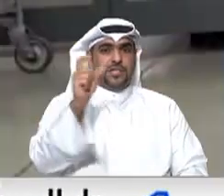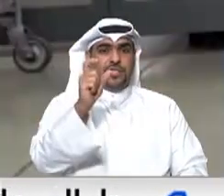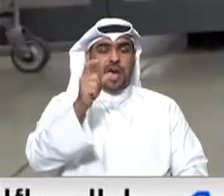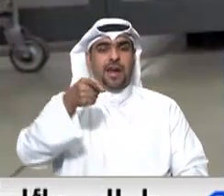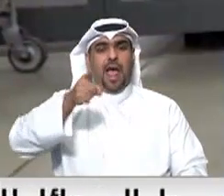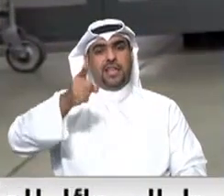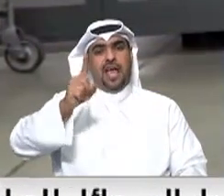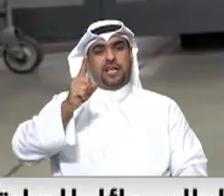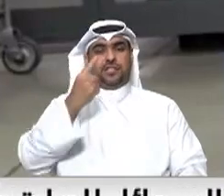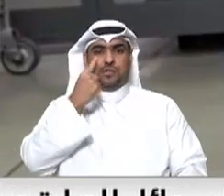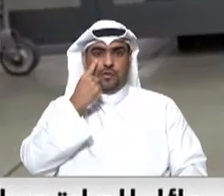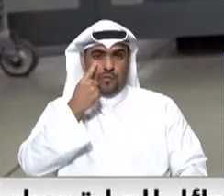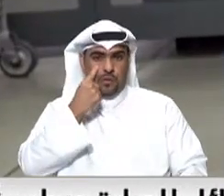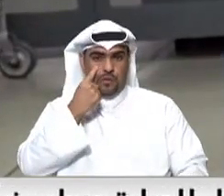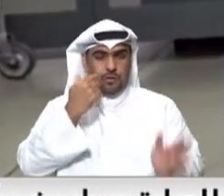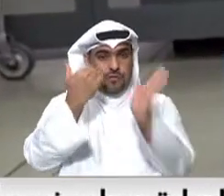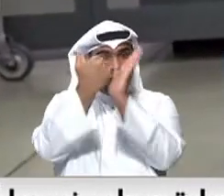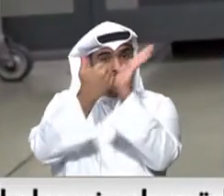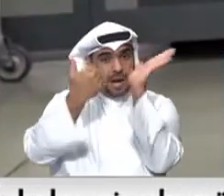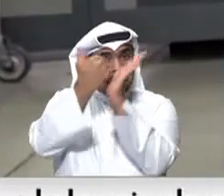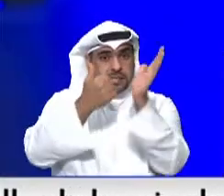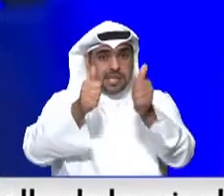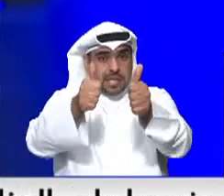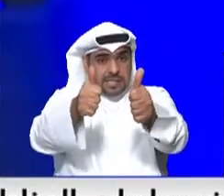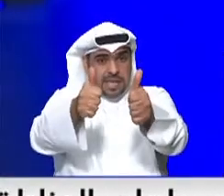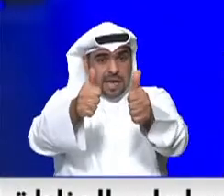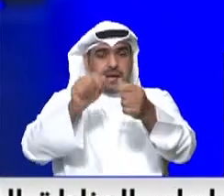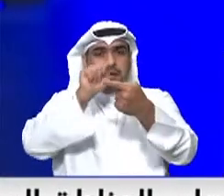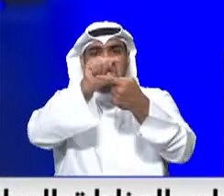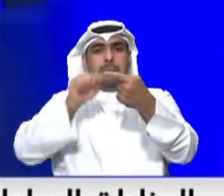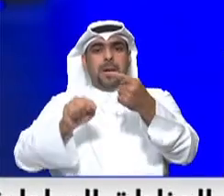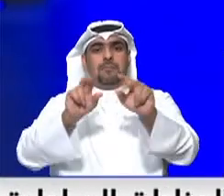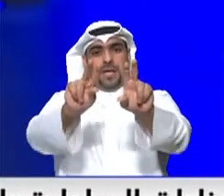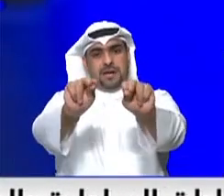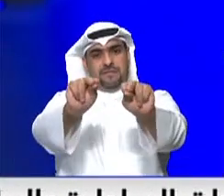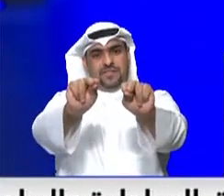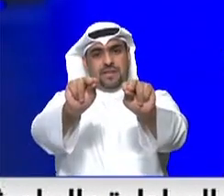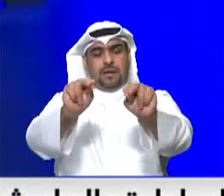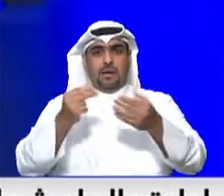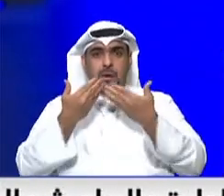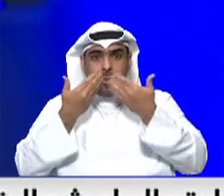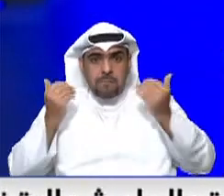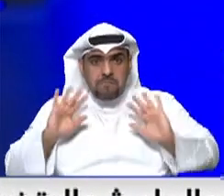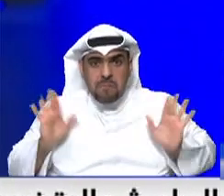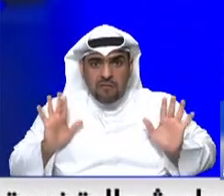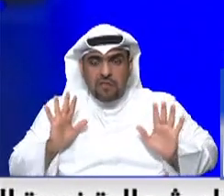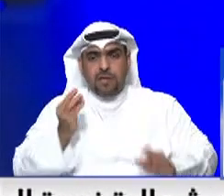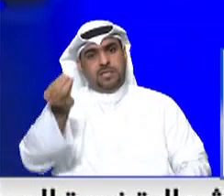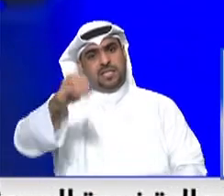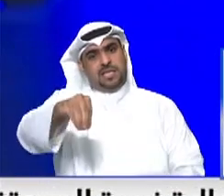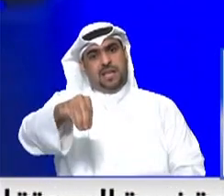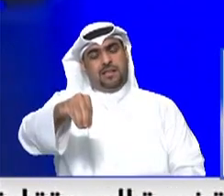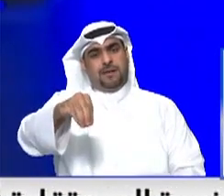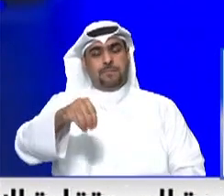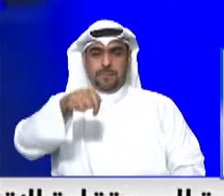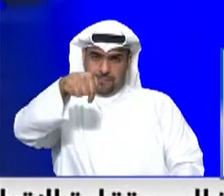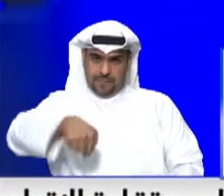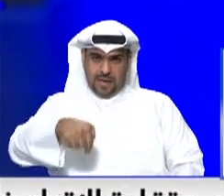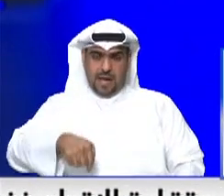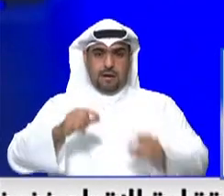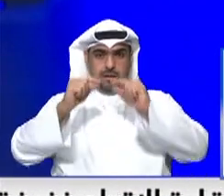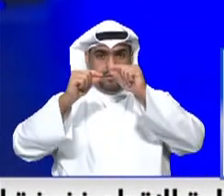تداعيات على الاقتصاد الامريكي وبالتالي العالمي التضخمه مشكله دوليه صحيح لكن هذه